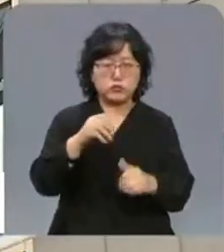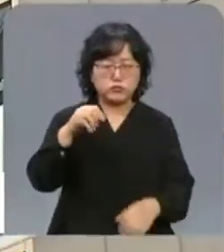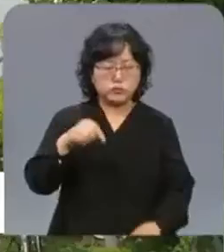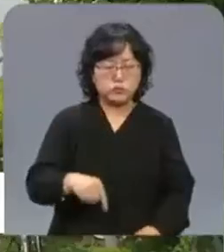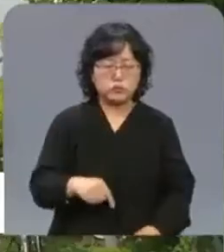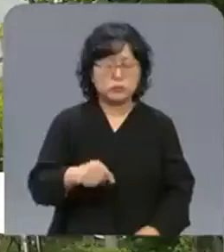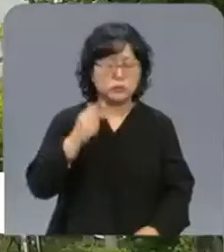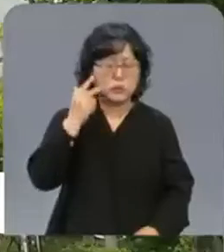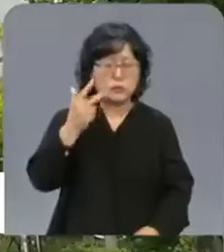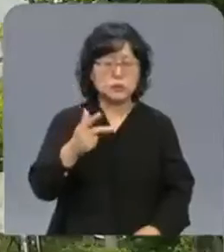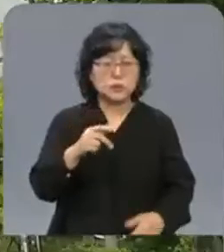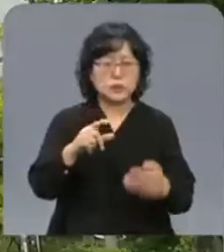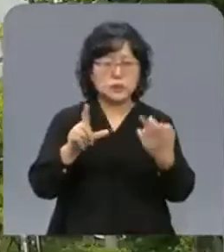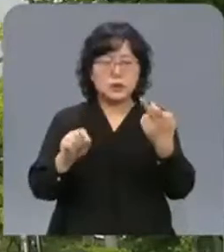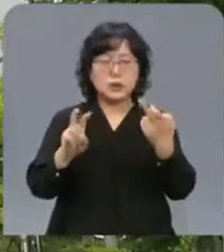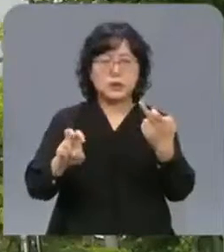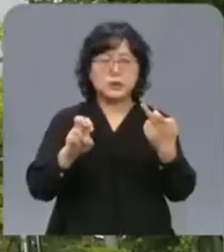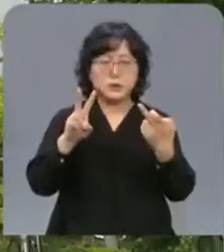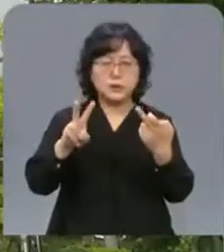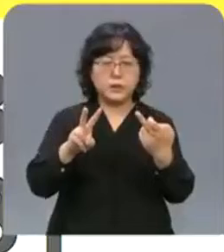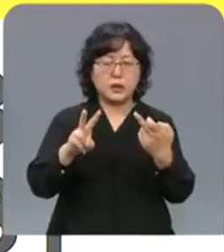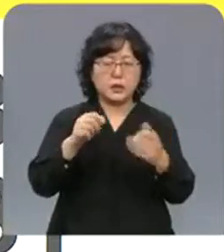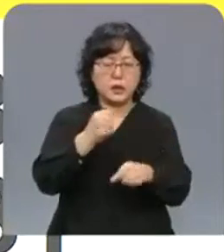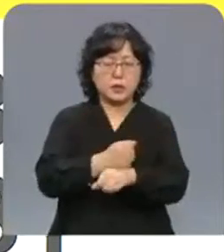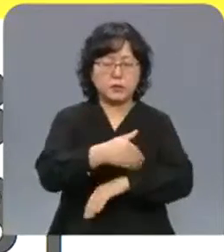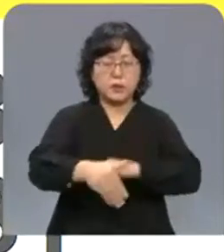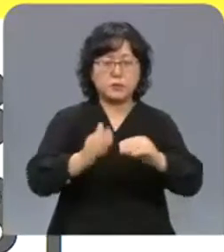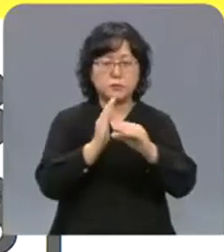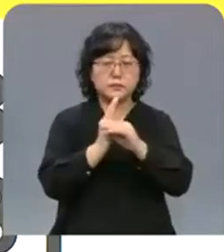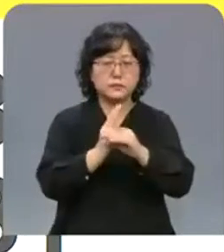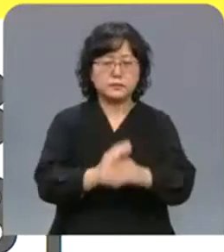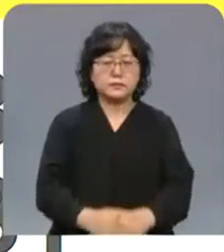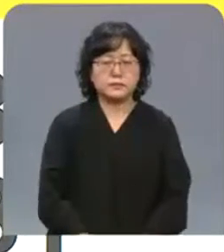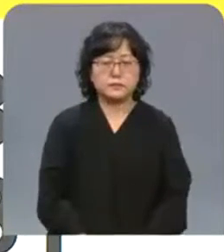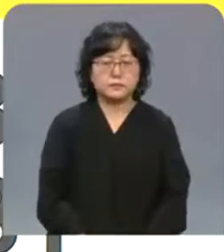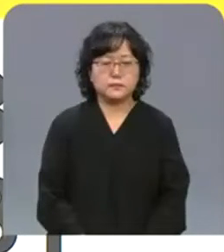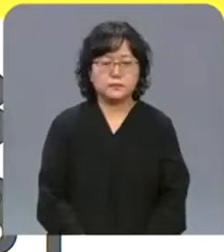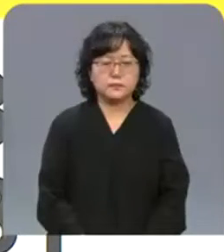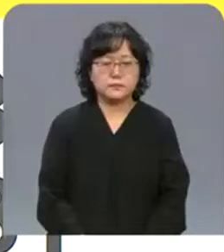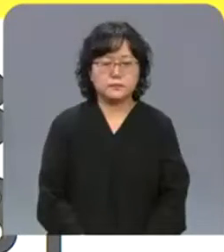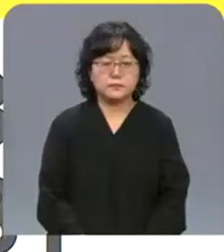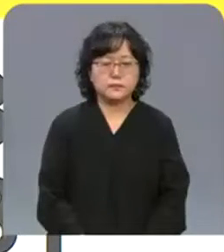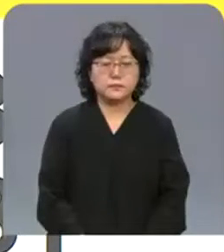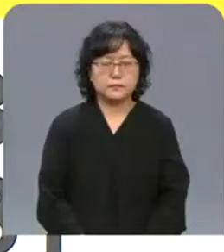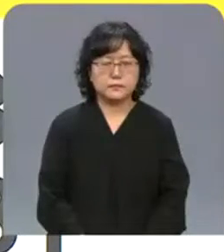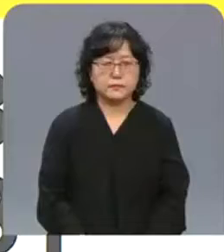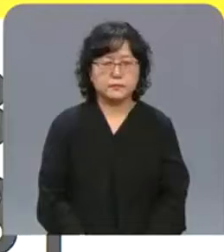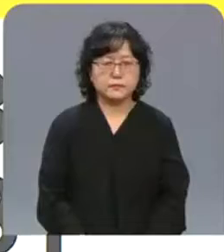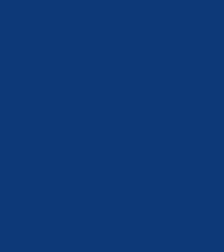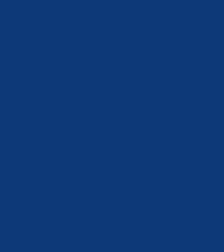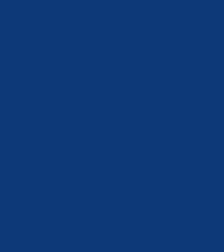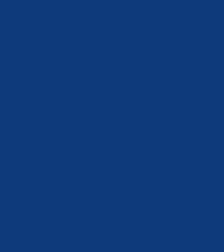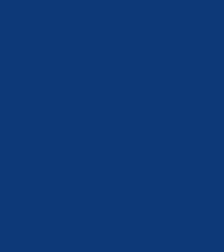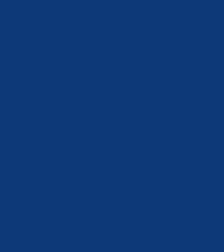일주일 뒤인 12월 22일 치러질 예정입니다 KBS 뉴스 손준수입니다